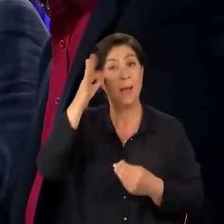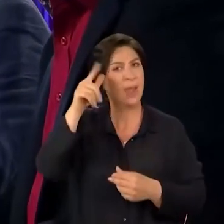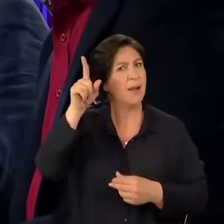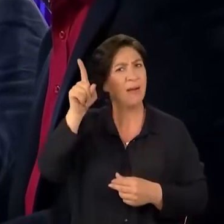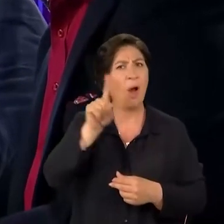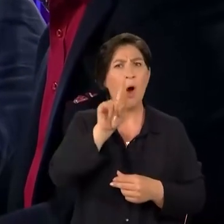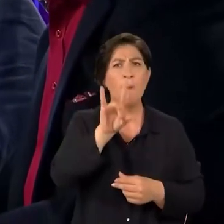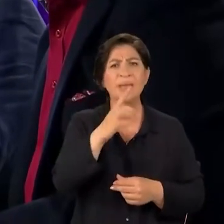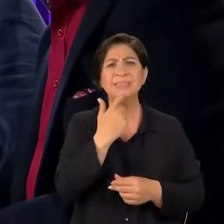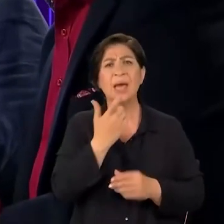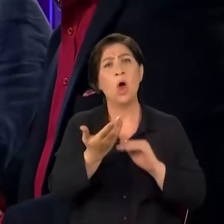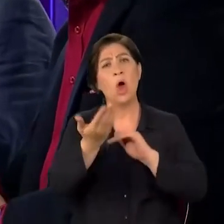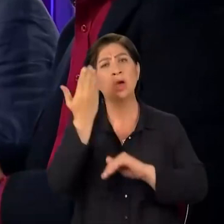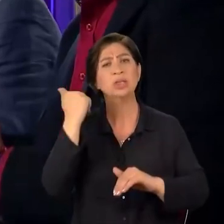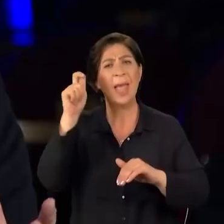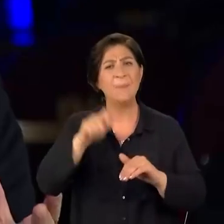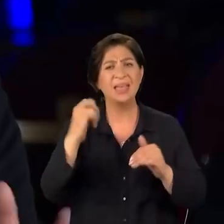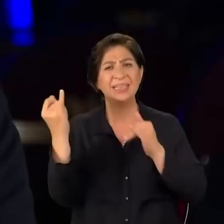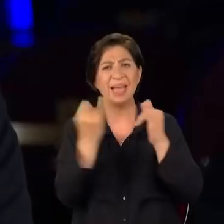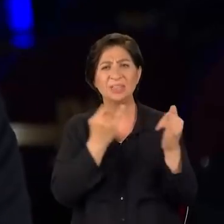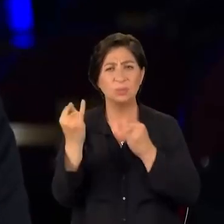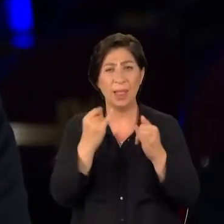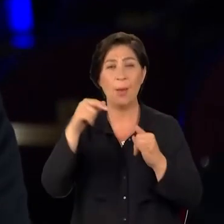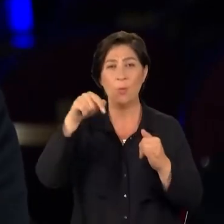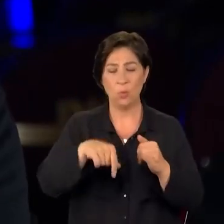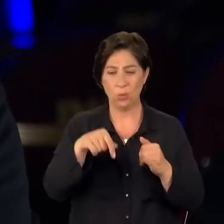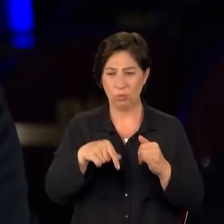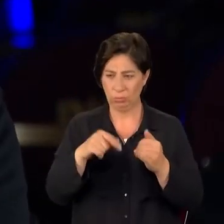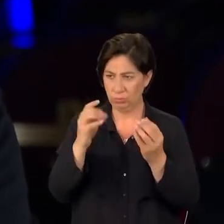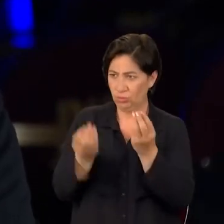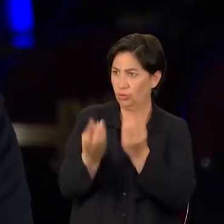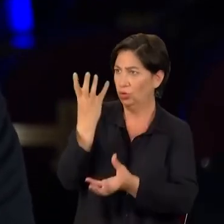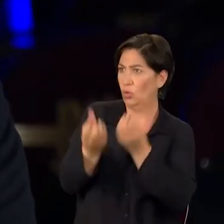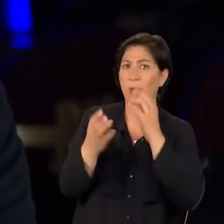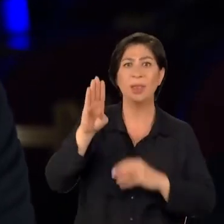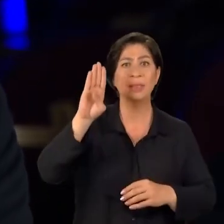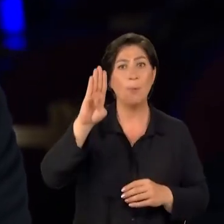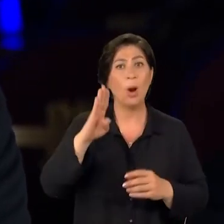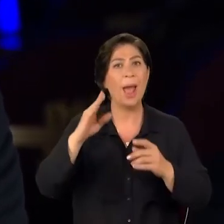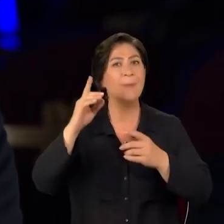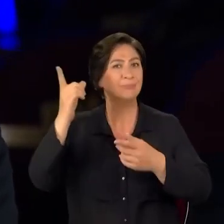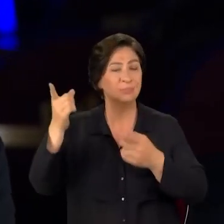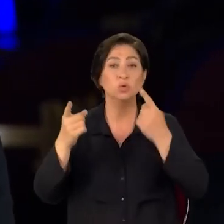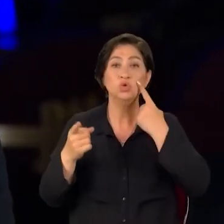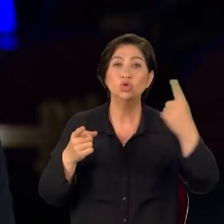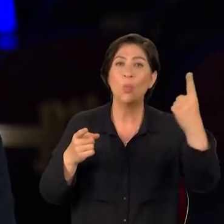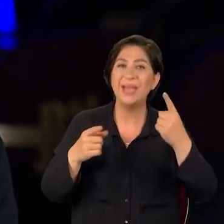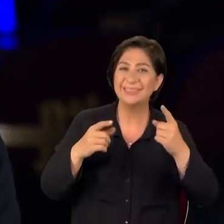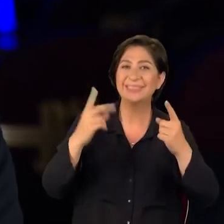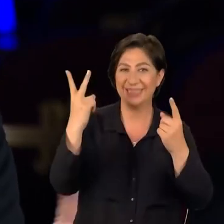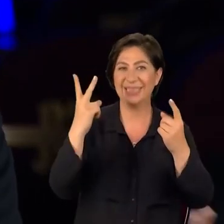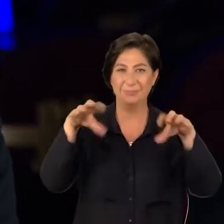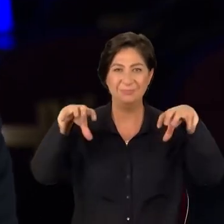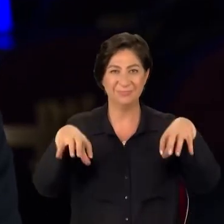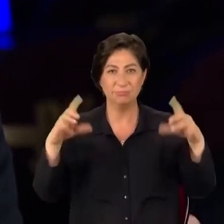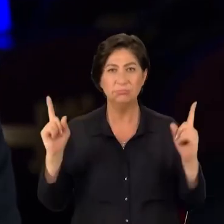Birleşik Devletleri'nde bundan 15 sene evvel yapılan tartışmalar bugün karşılığını buluyor. Mesela Demokrat Parti ile Cumhuriyetçi